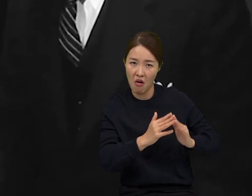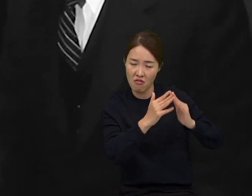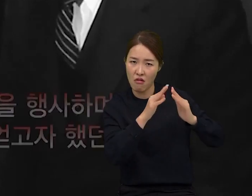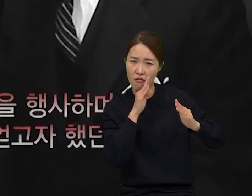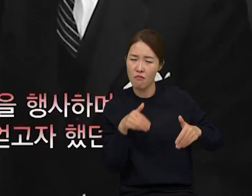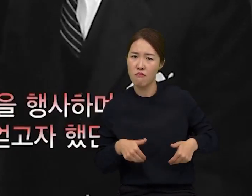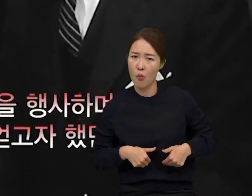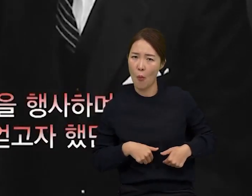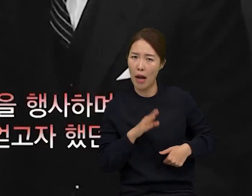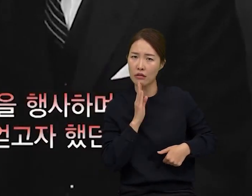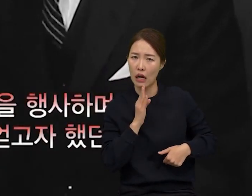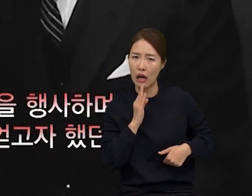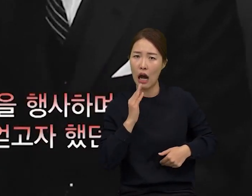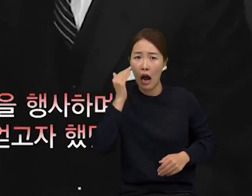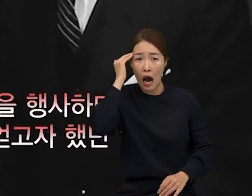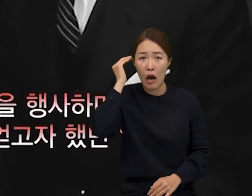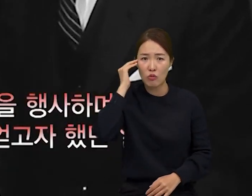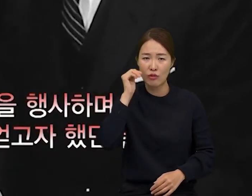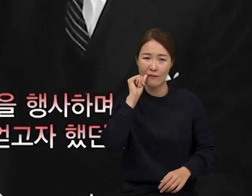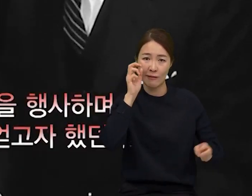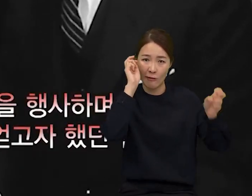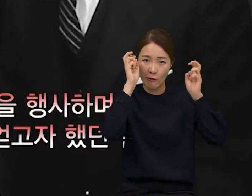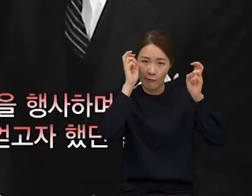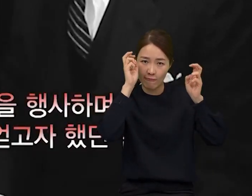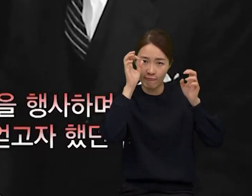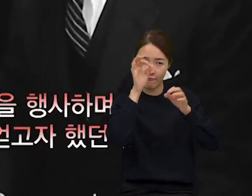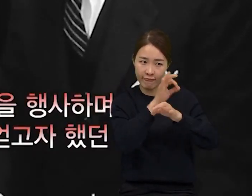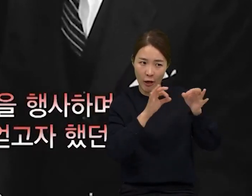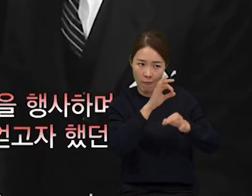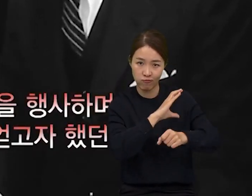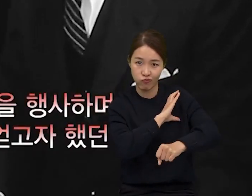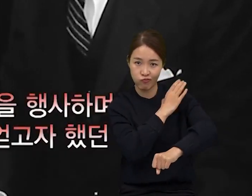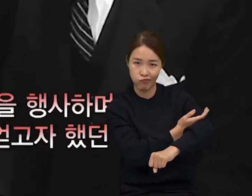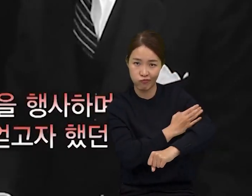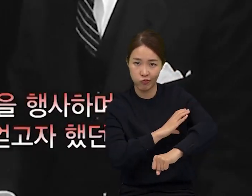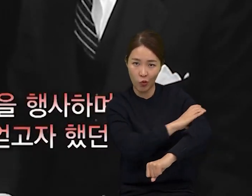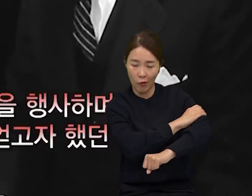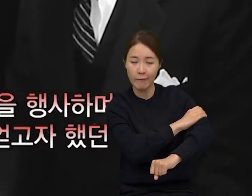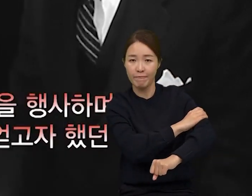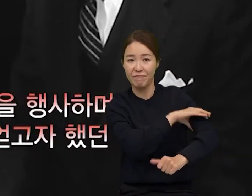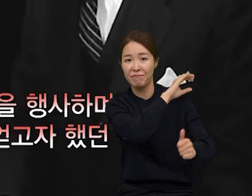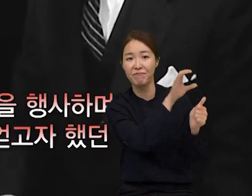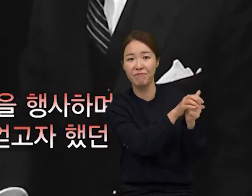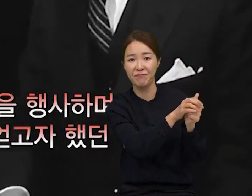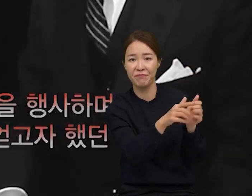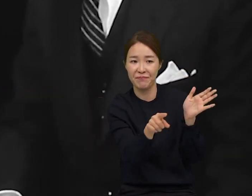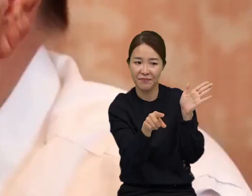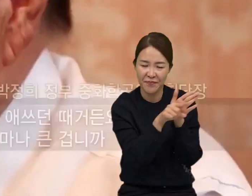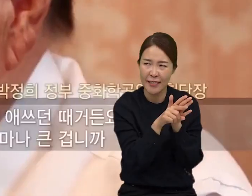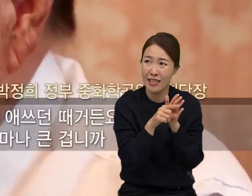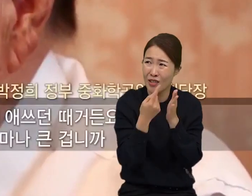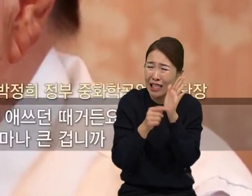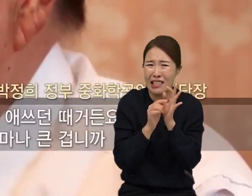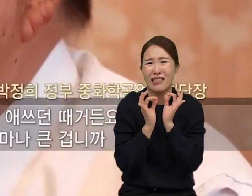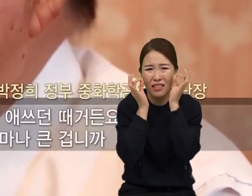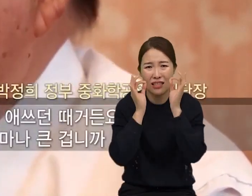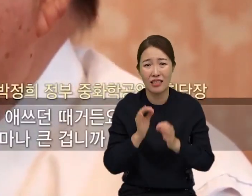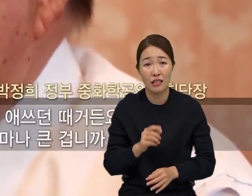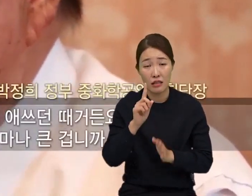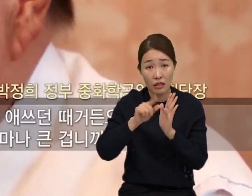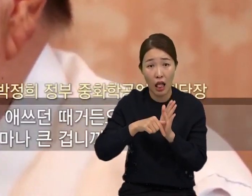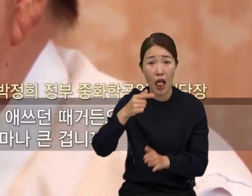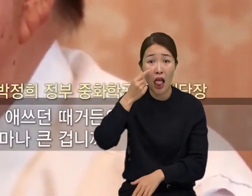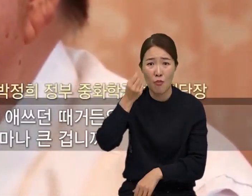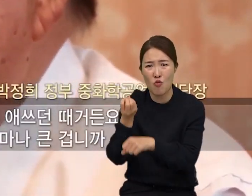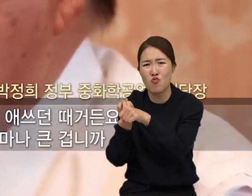보고 한국의 제철소 사업에서 주도권을 행사하며 명분과 실리를 얻고자 했다. 그때 일본도